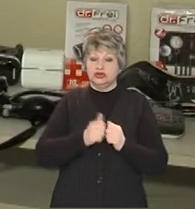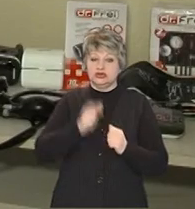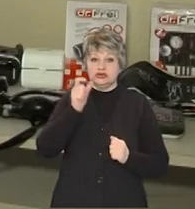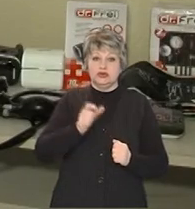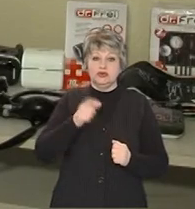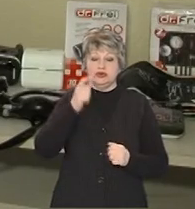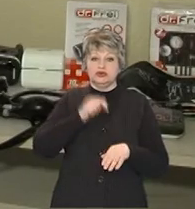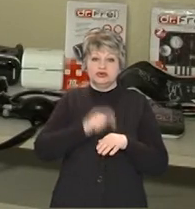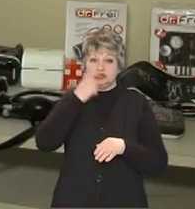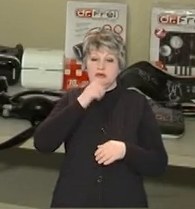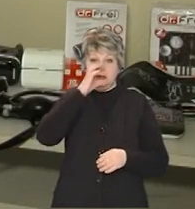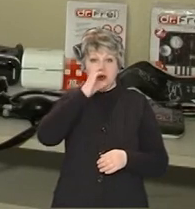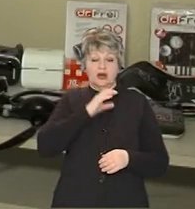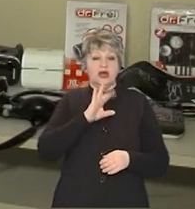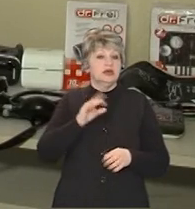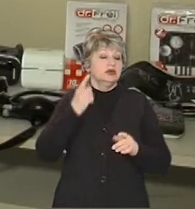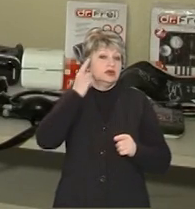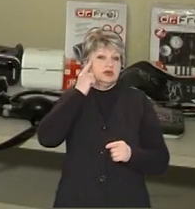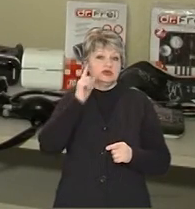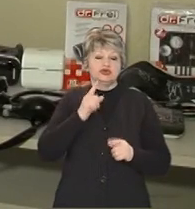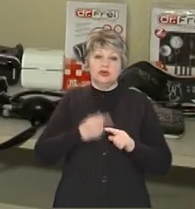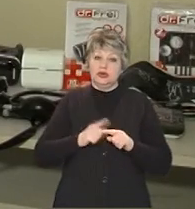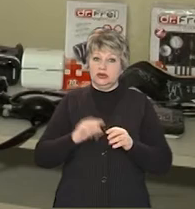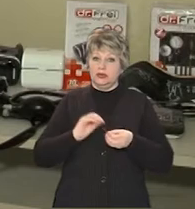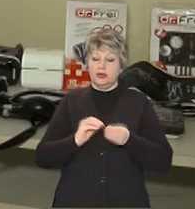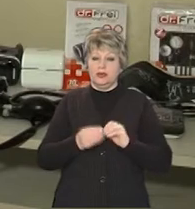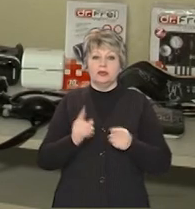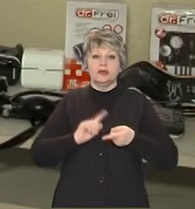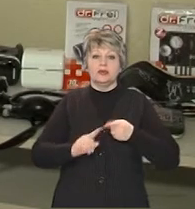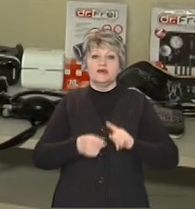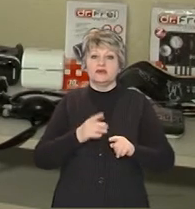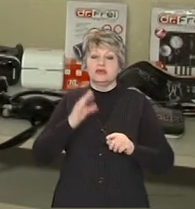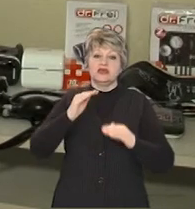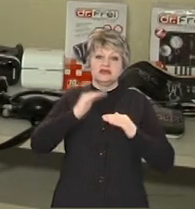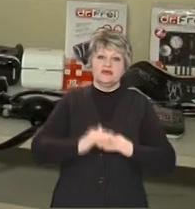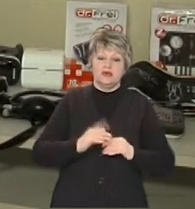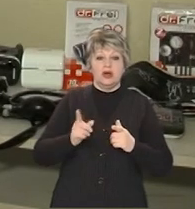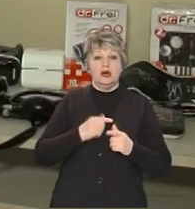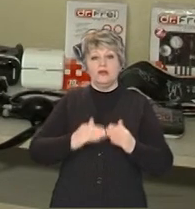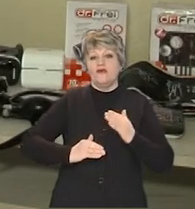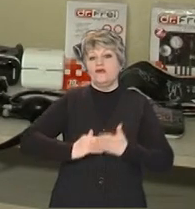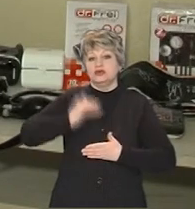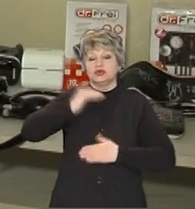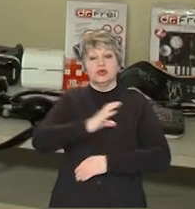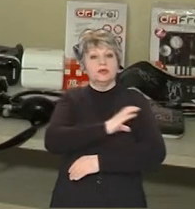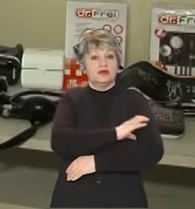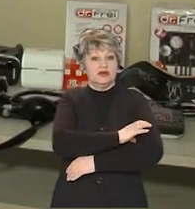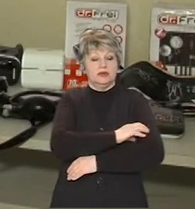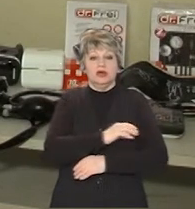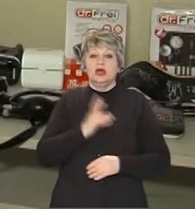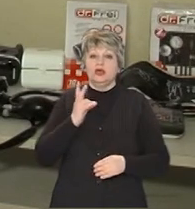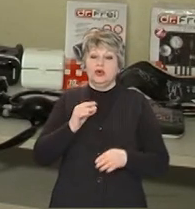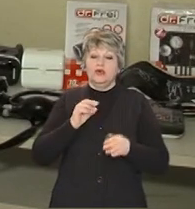люди почувають себе погано, втім навіть не здогадуються, що ці проблеми пов'язані із низьким чи навпаки високим